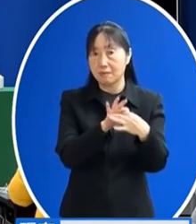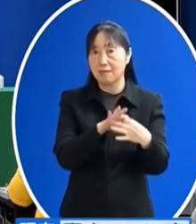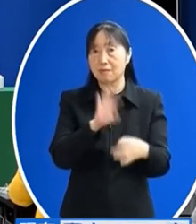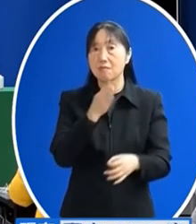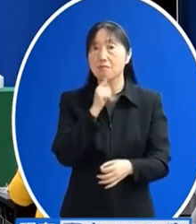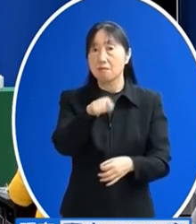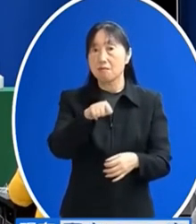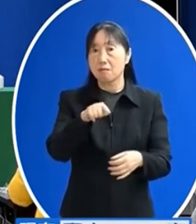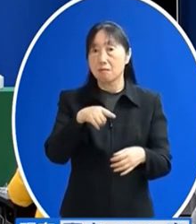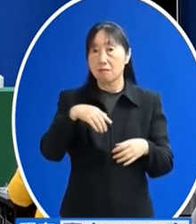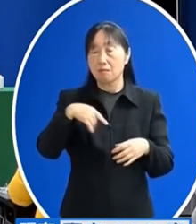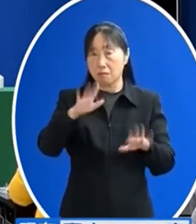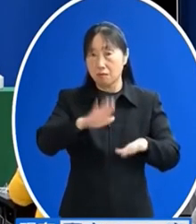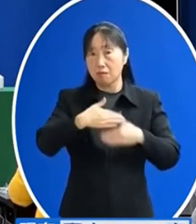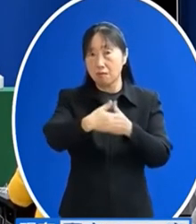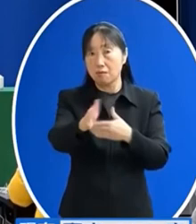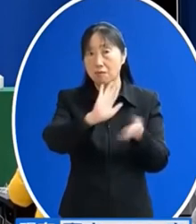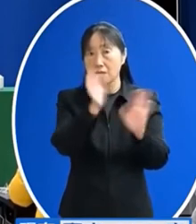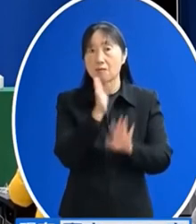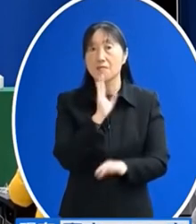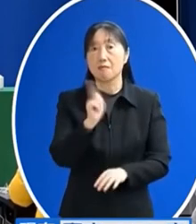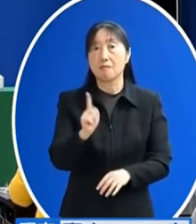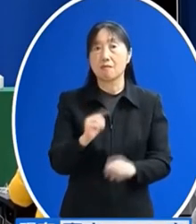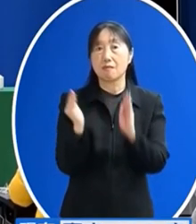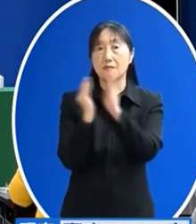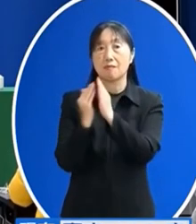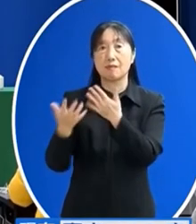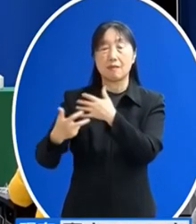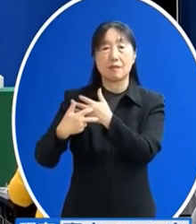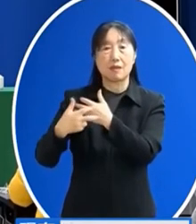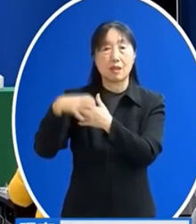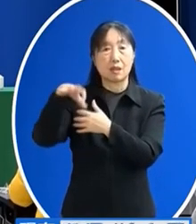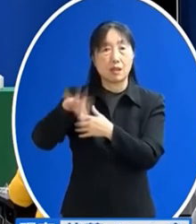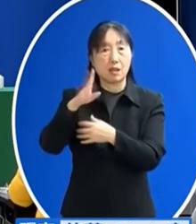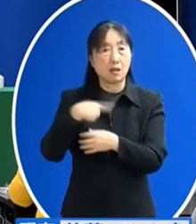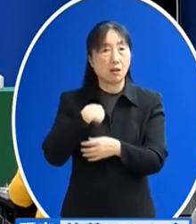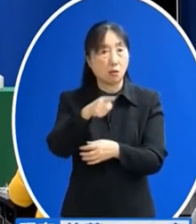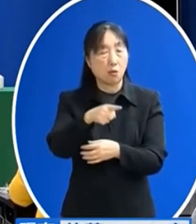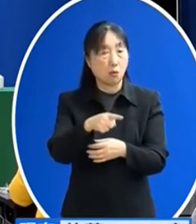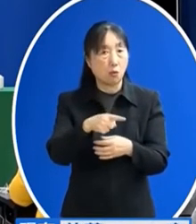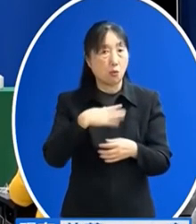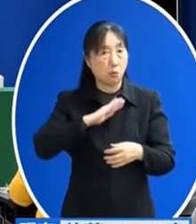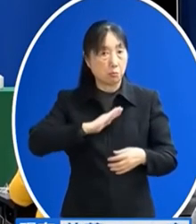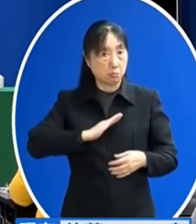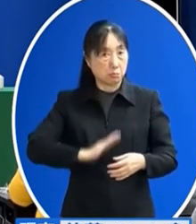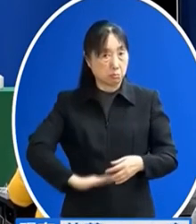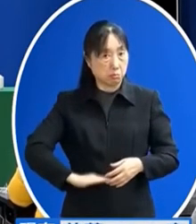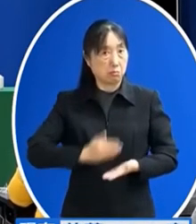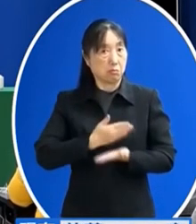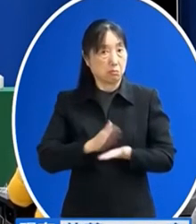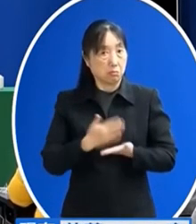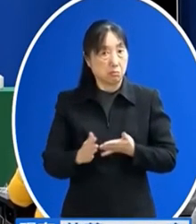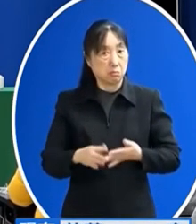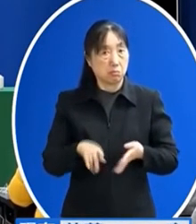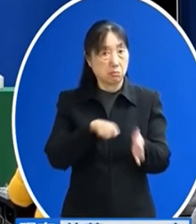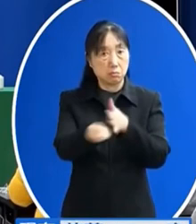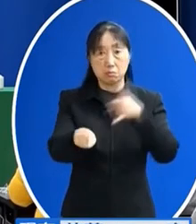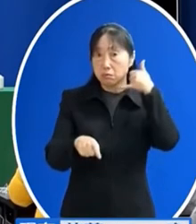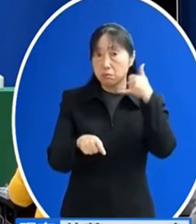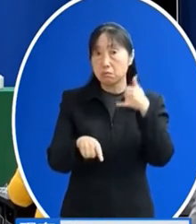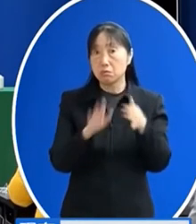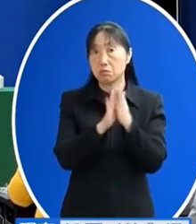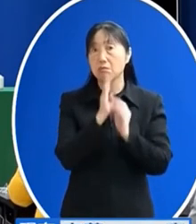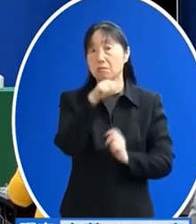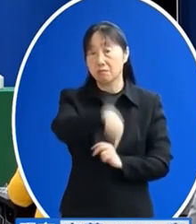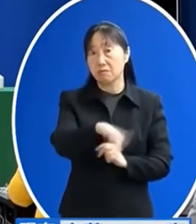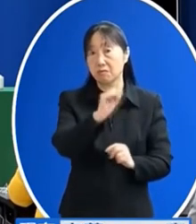进行？是会跟桃园卫生局一样有特别设立一支减压专线呢？还是说指挥中心这边会定期有人主动的打电话